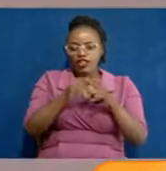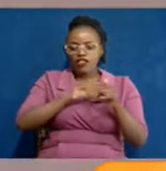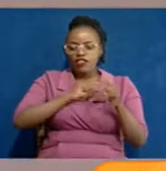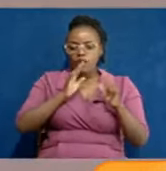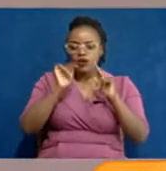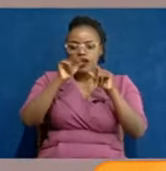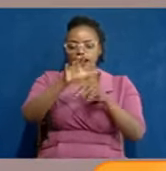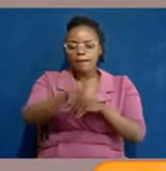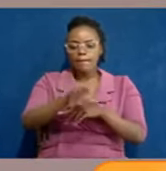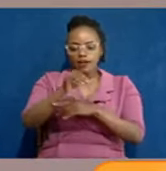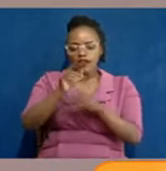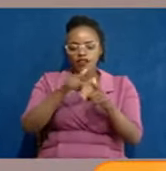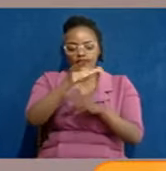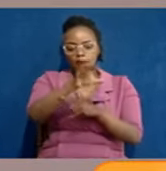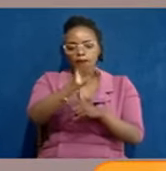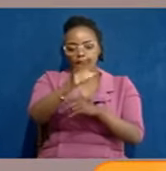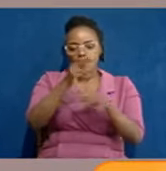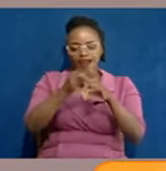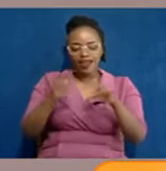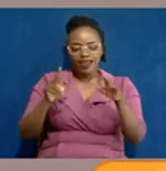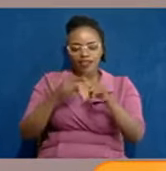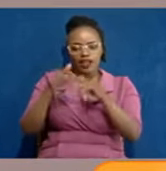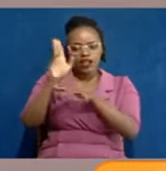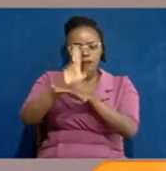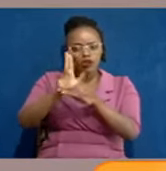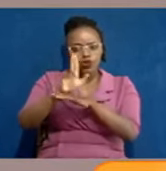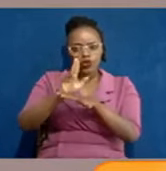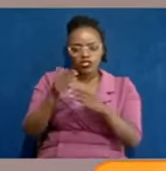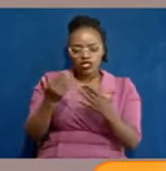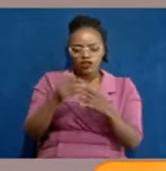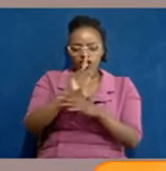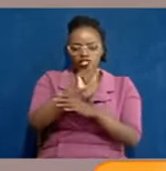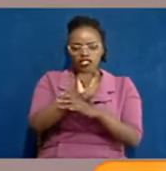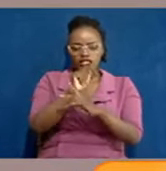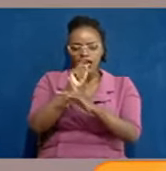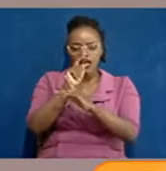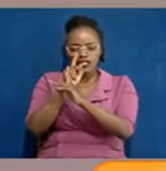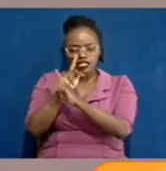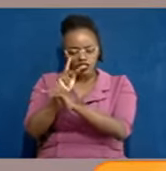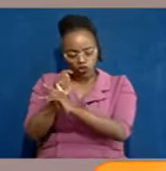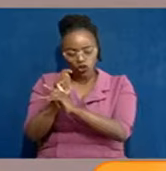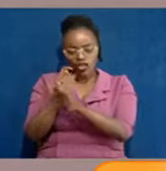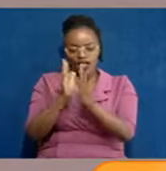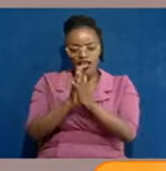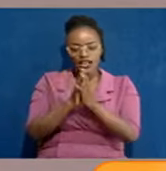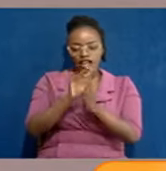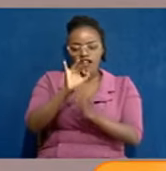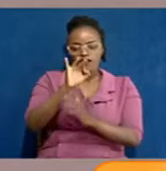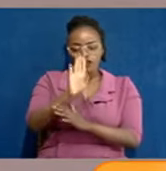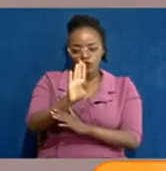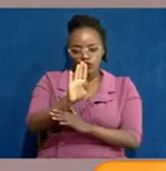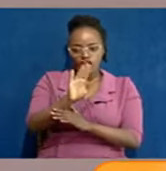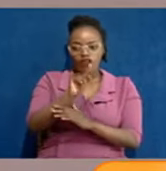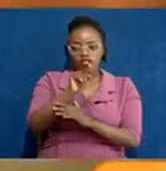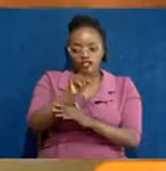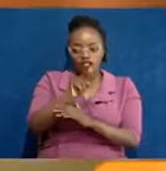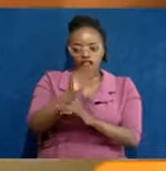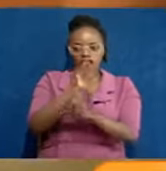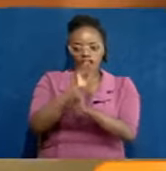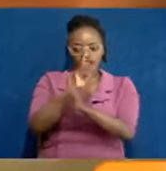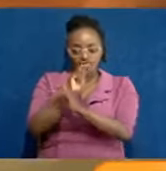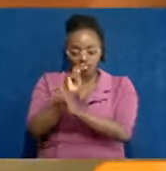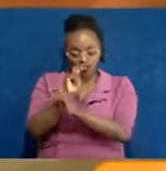wakujie, wachukue mayai yao. Natumia mitandao ya TikTok na Facebook. Kama mtandao wa